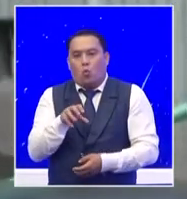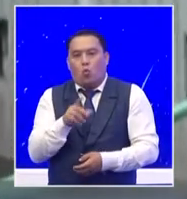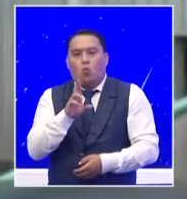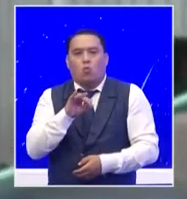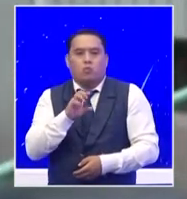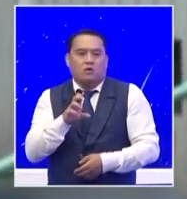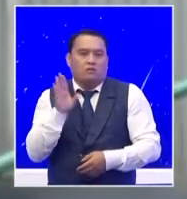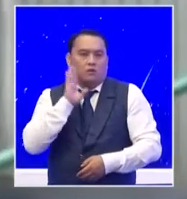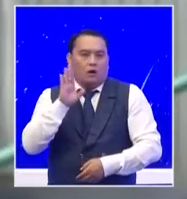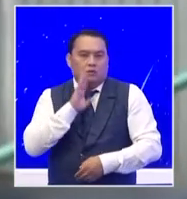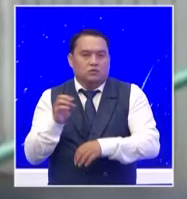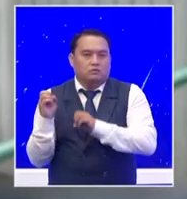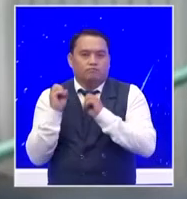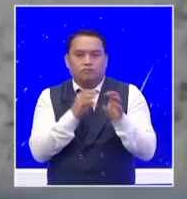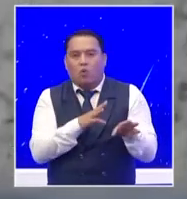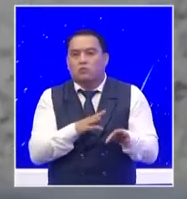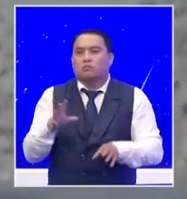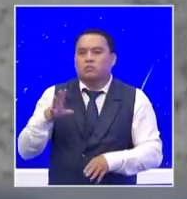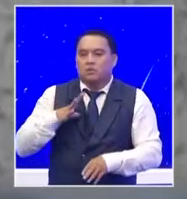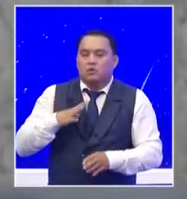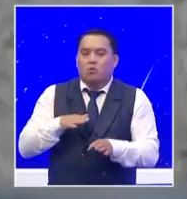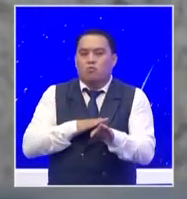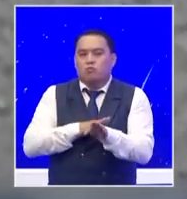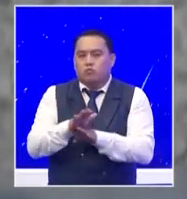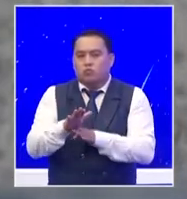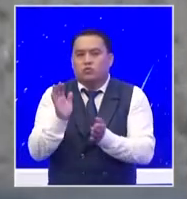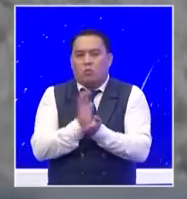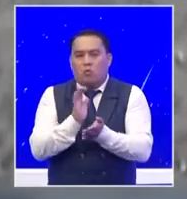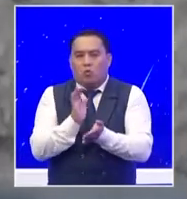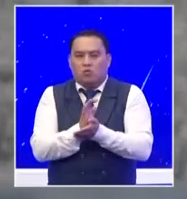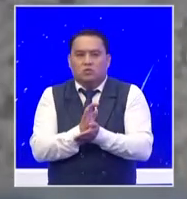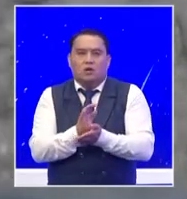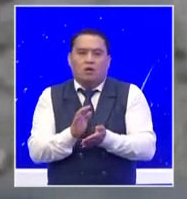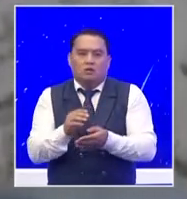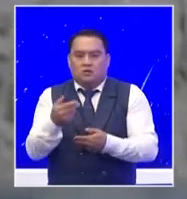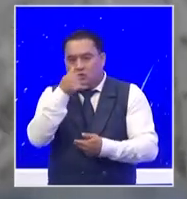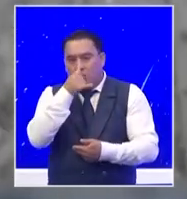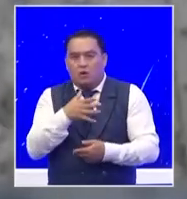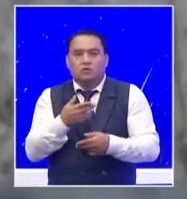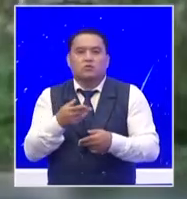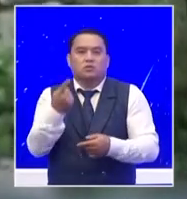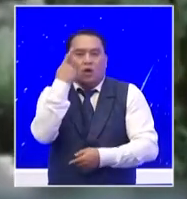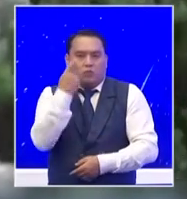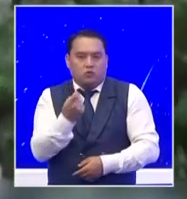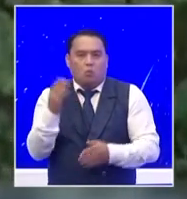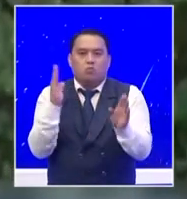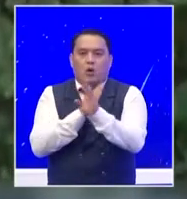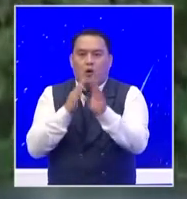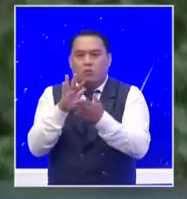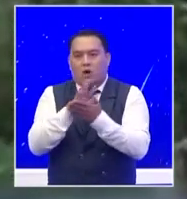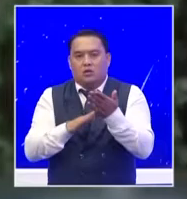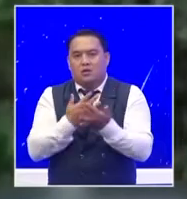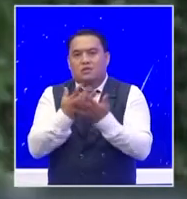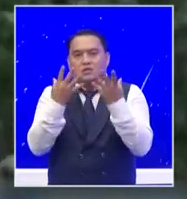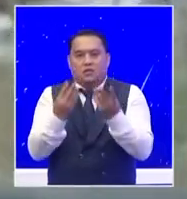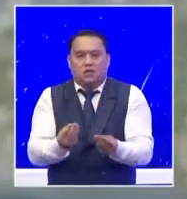кубометров воды. Многие водосточные каналы были забиты мусором и не справлялись с задачей. Синоптики сообщают, что такая погода продержится